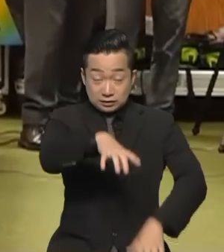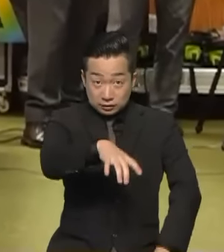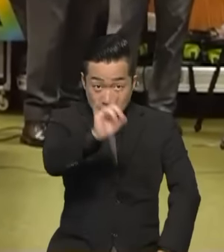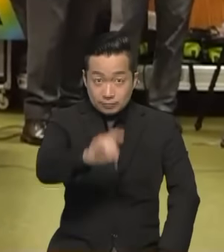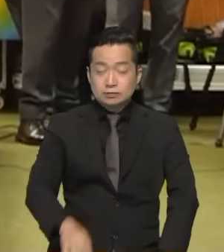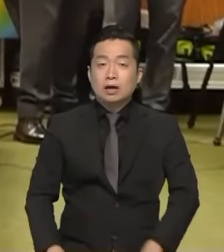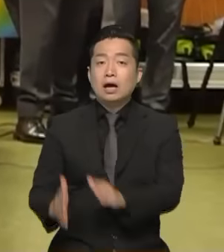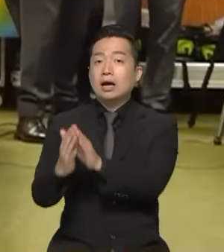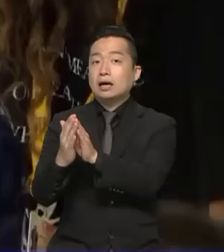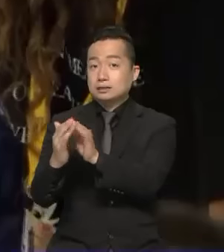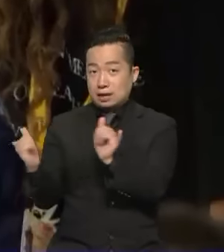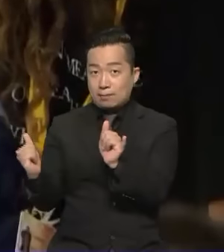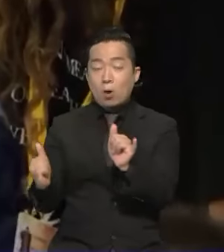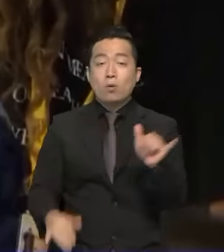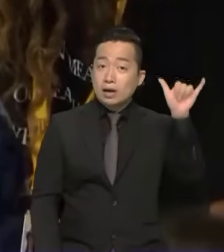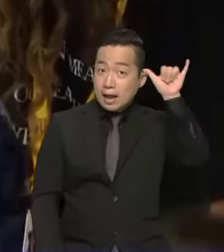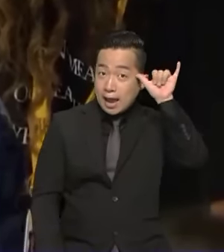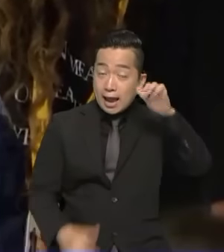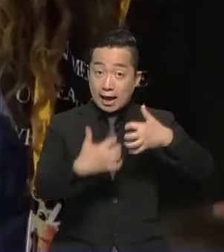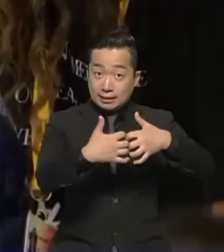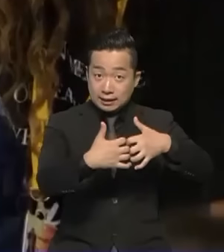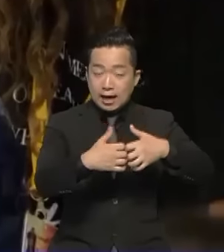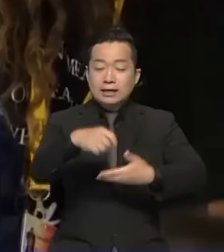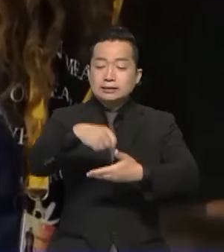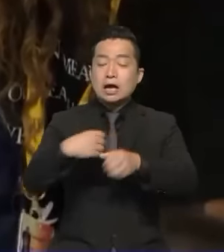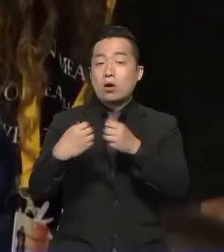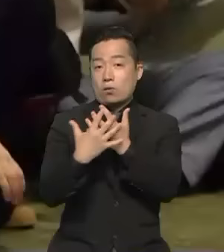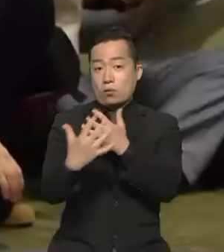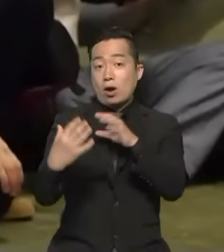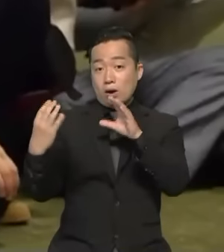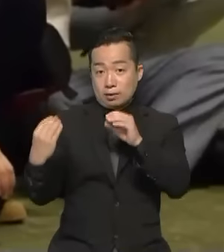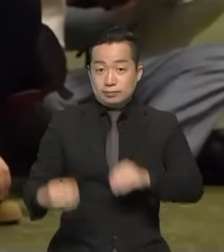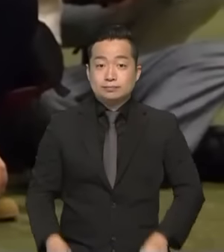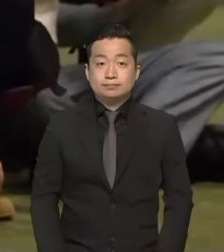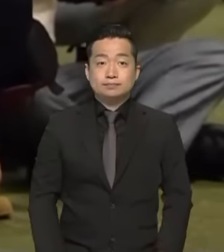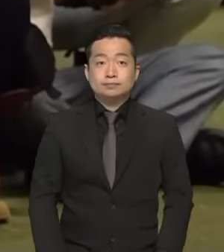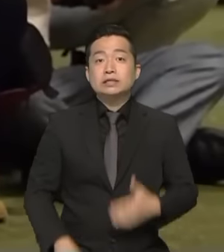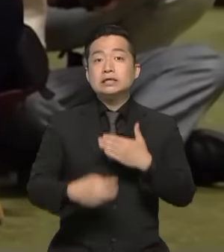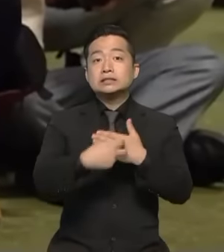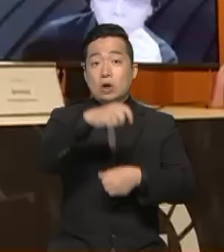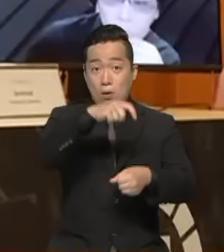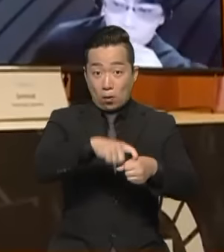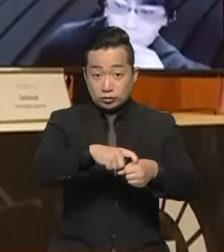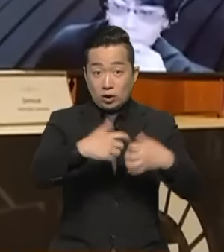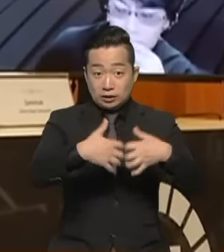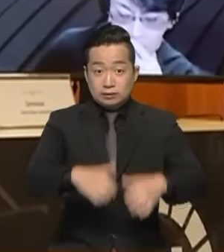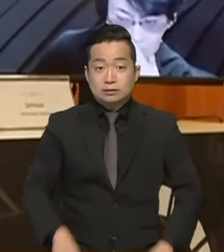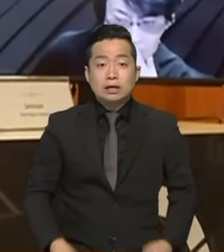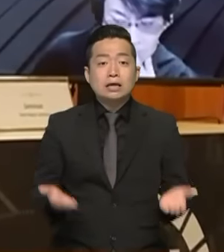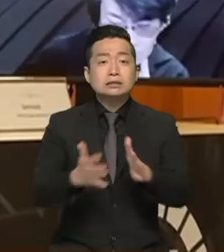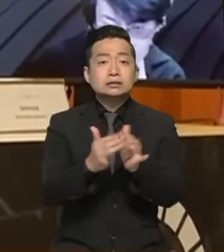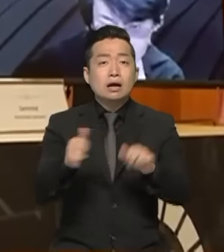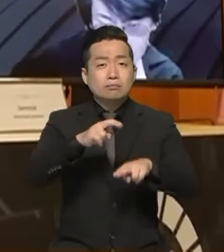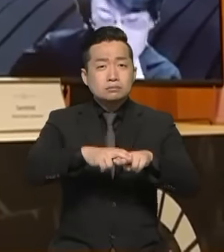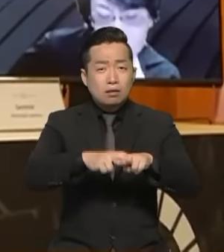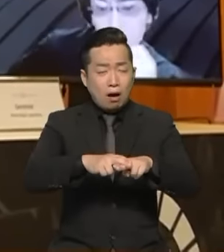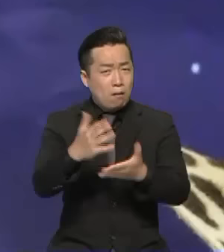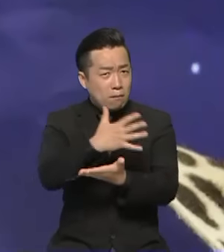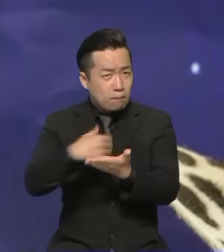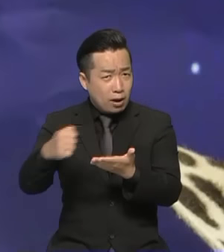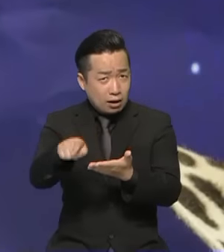인간과 로봇의 기자회견입니다. 의료용 로봇 그레이스에게 인간의 일자리를 빼앗는 거 아니냐고